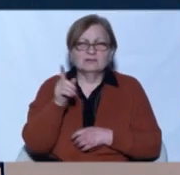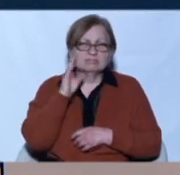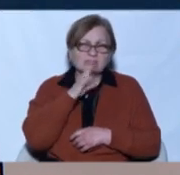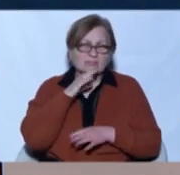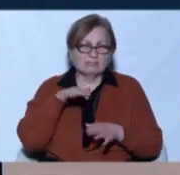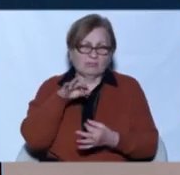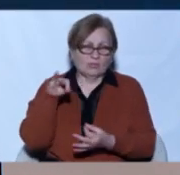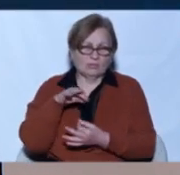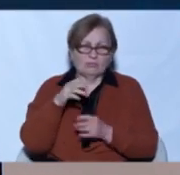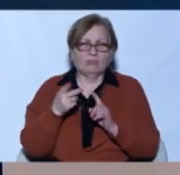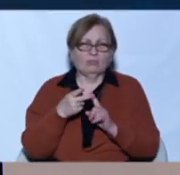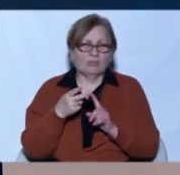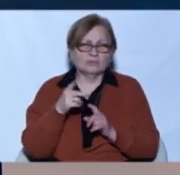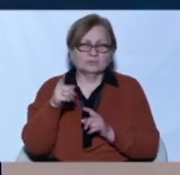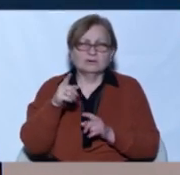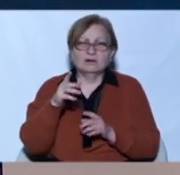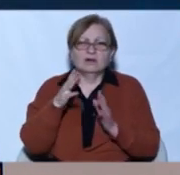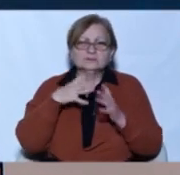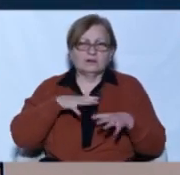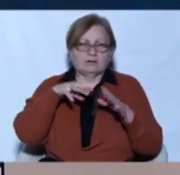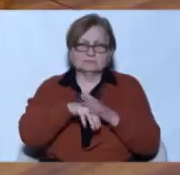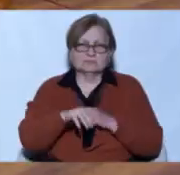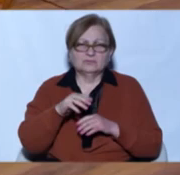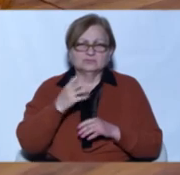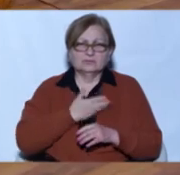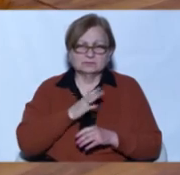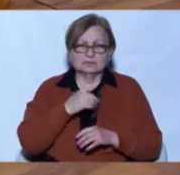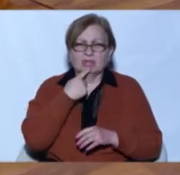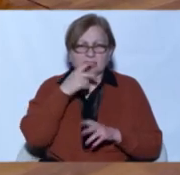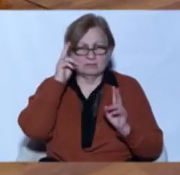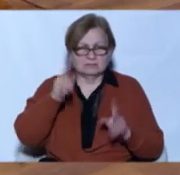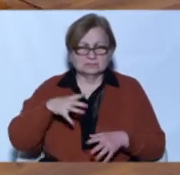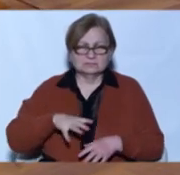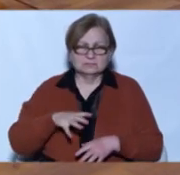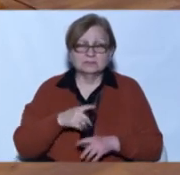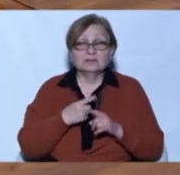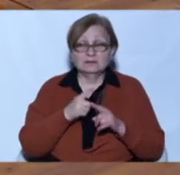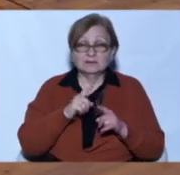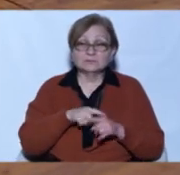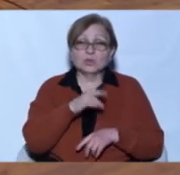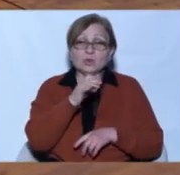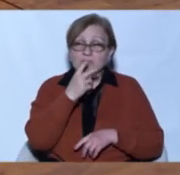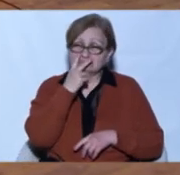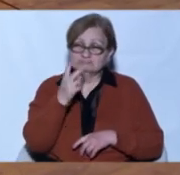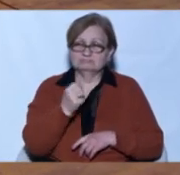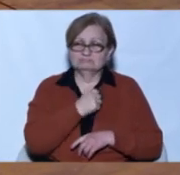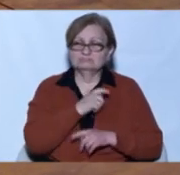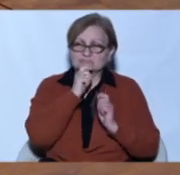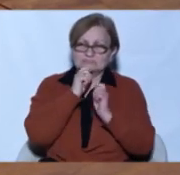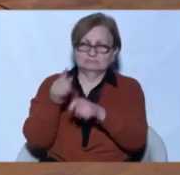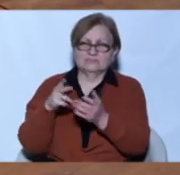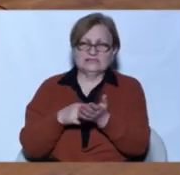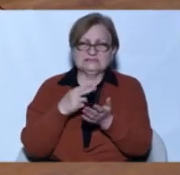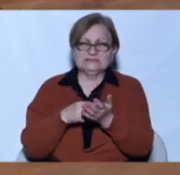მოუკვდა. მეორე კი იმიტომაც, რომ მშობლიური ენა არ იცოდა. ამიტომაც გაუჩნდა ნოდარ დუმბაძეს დედაენის ჩუქების სურვილი.